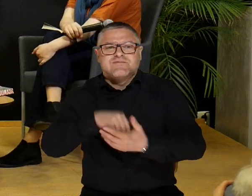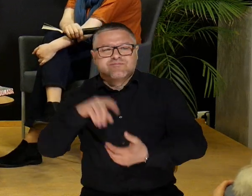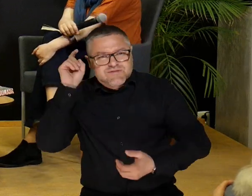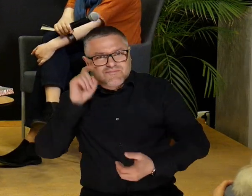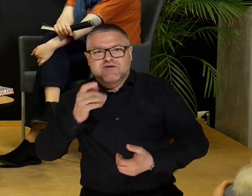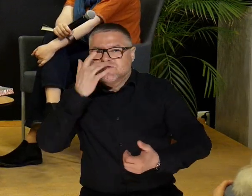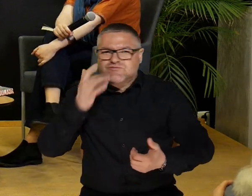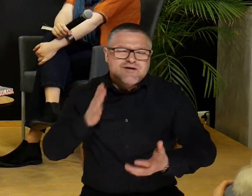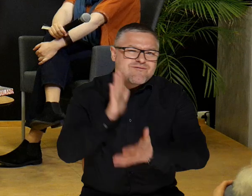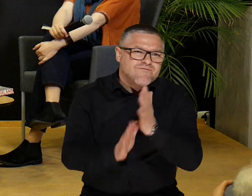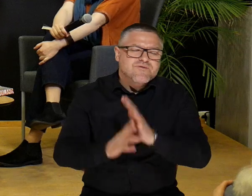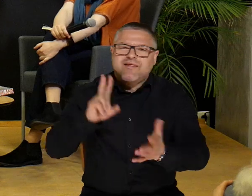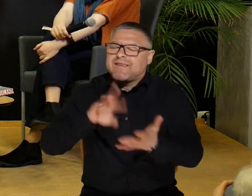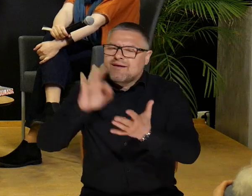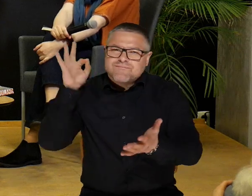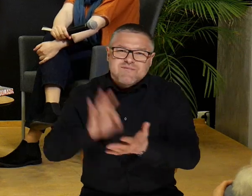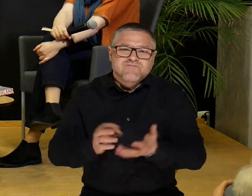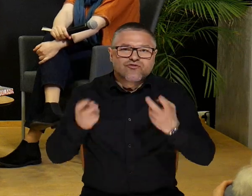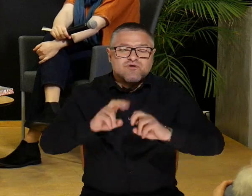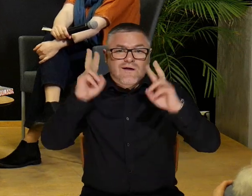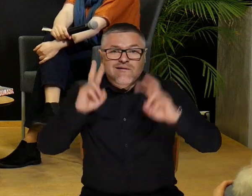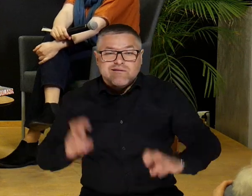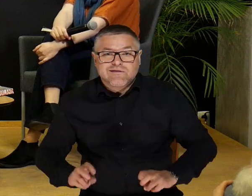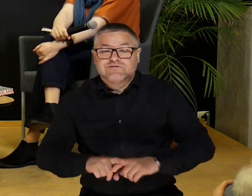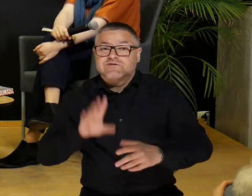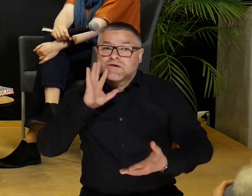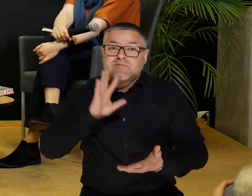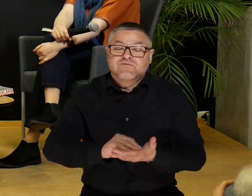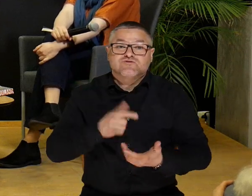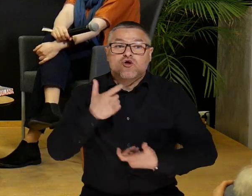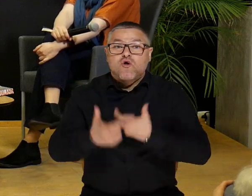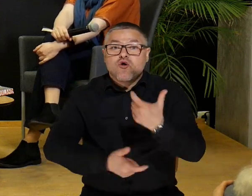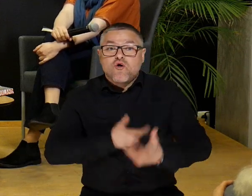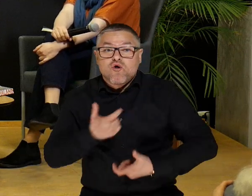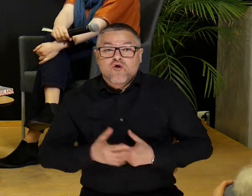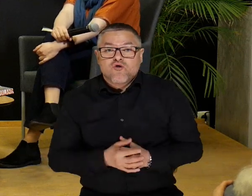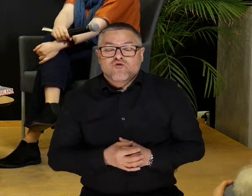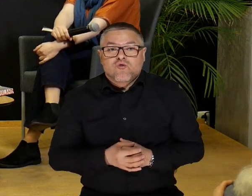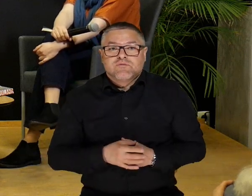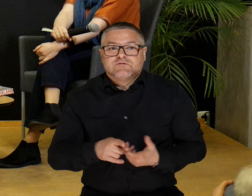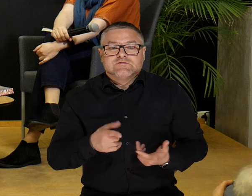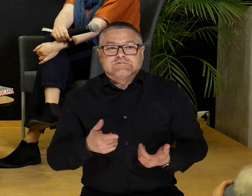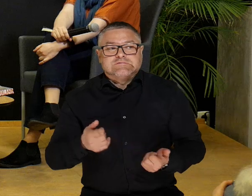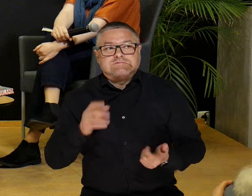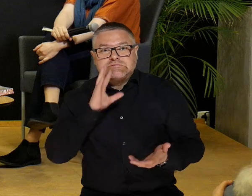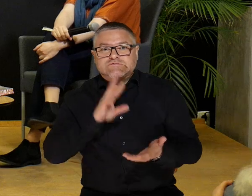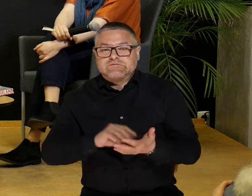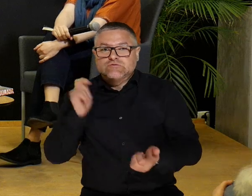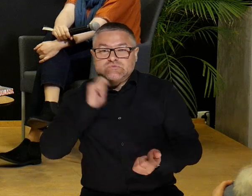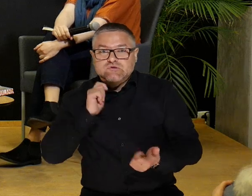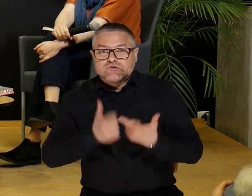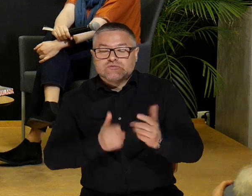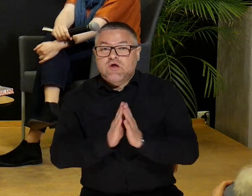na pewno tworzą predestynują ich do tego, żeby znowu dokonywać takich zbrodni. Znaczy dla mnie to w